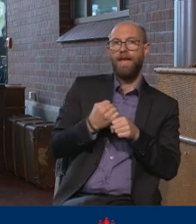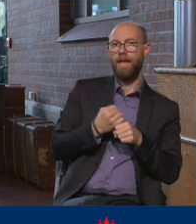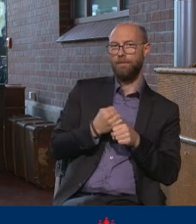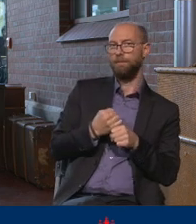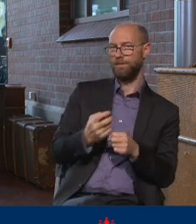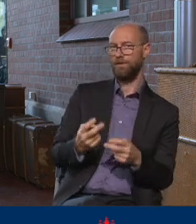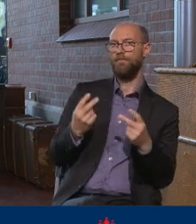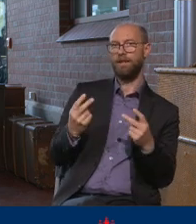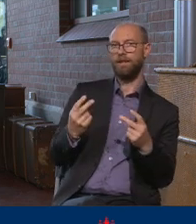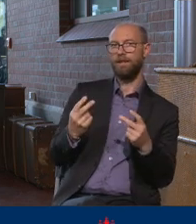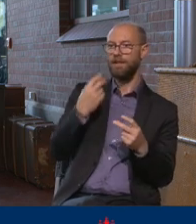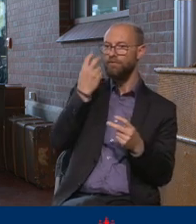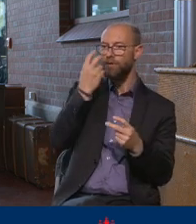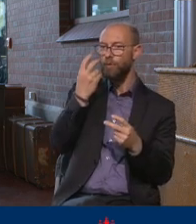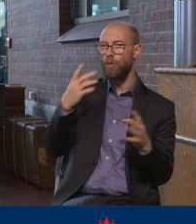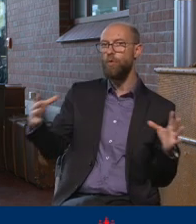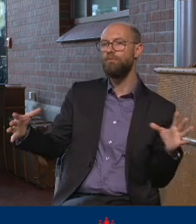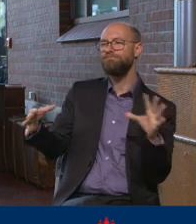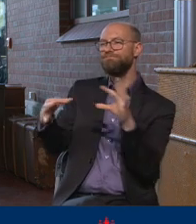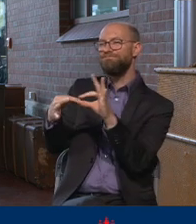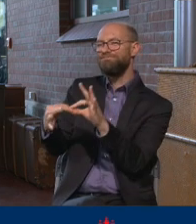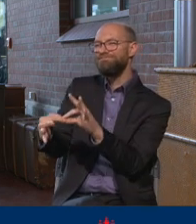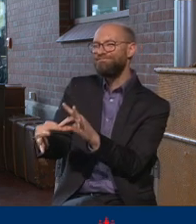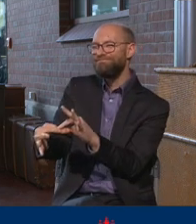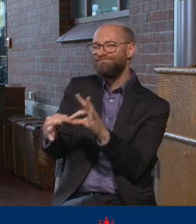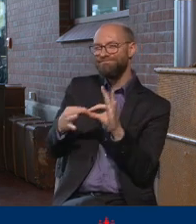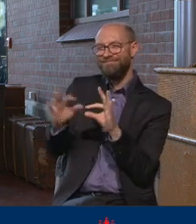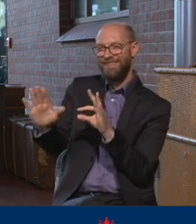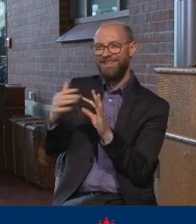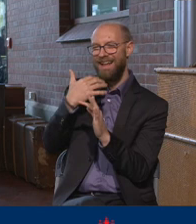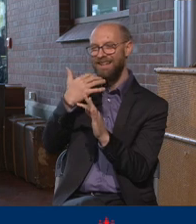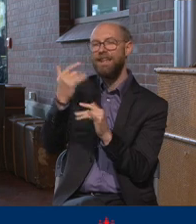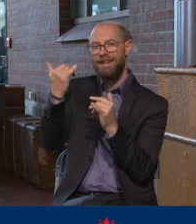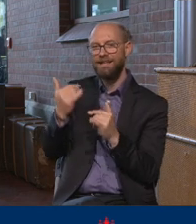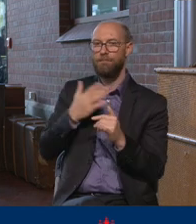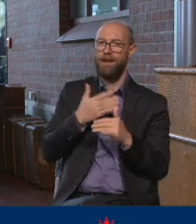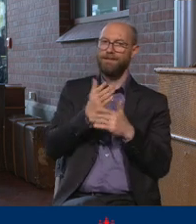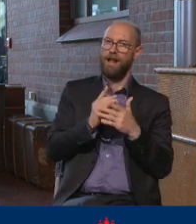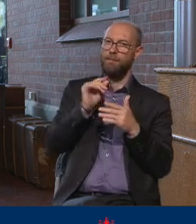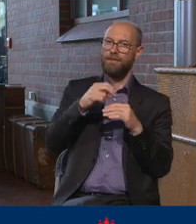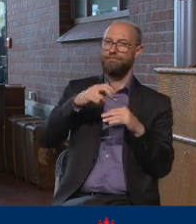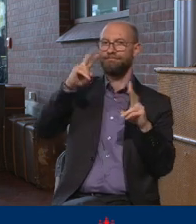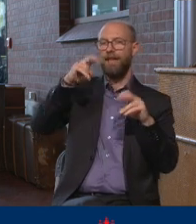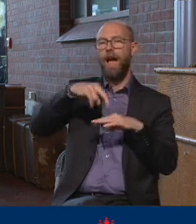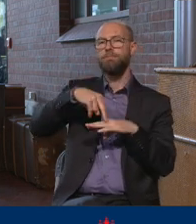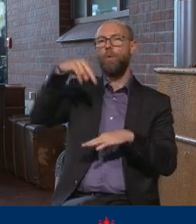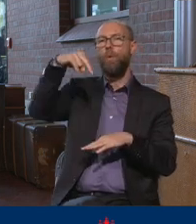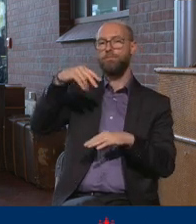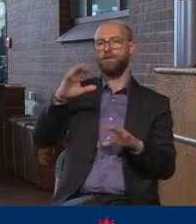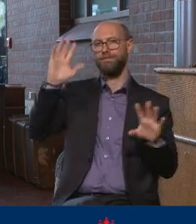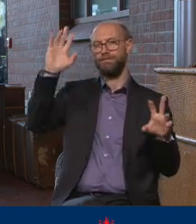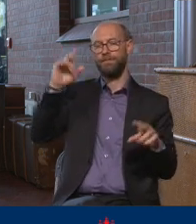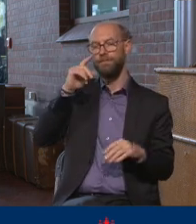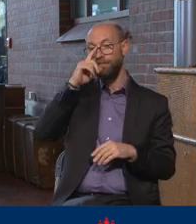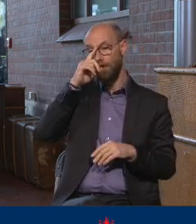das war der versuch des übergangs jetzt hofft die abgehobene teil die umwelt werde begleitet dieses